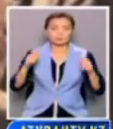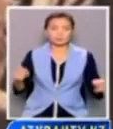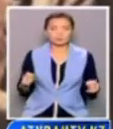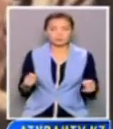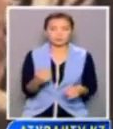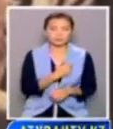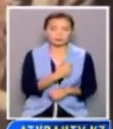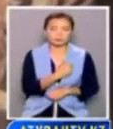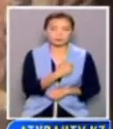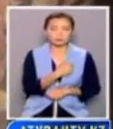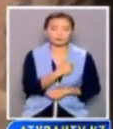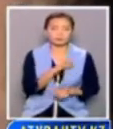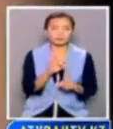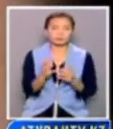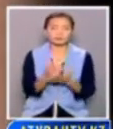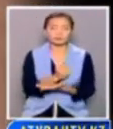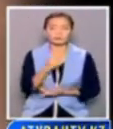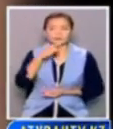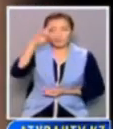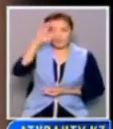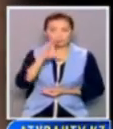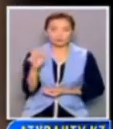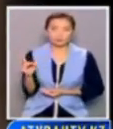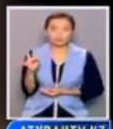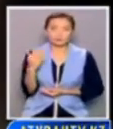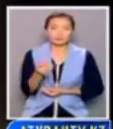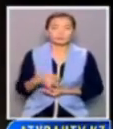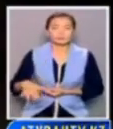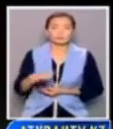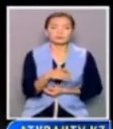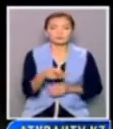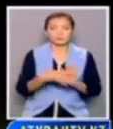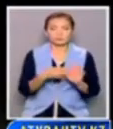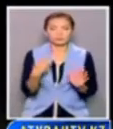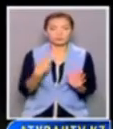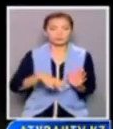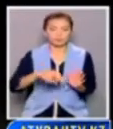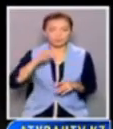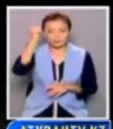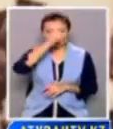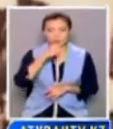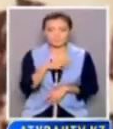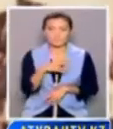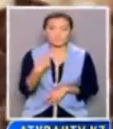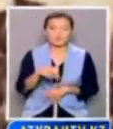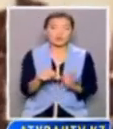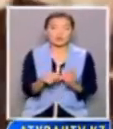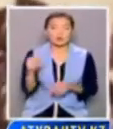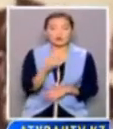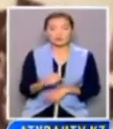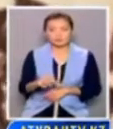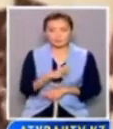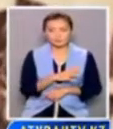автономиясын жариялады. Қазақ автономды кеңестік социалистік республикасы 1920 жылы 26